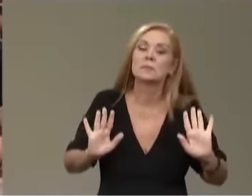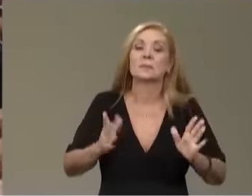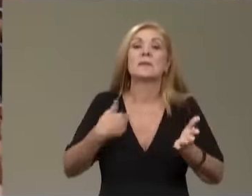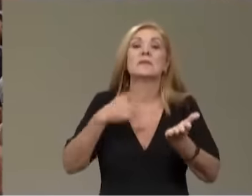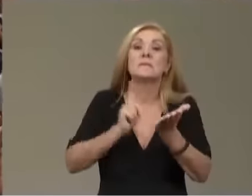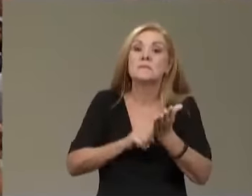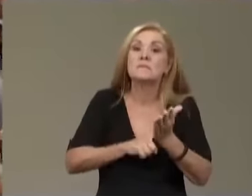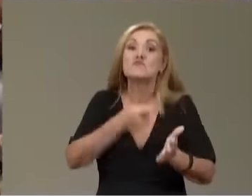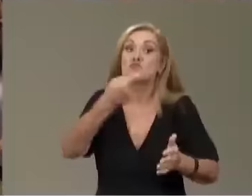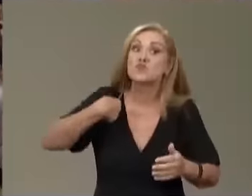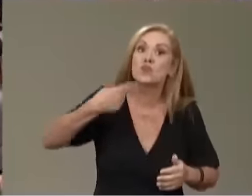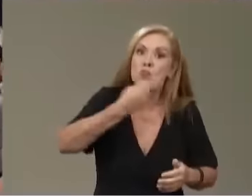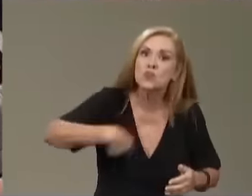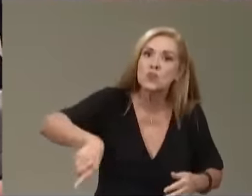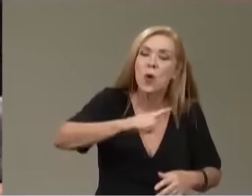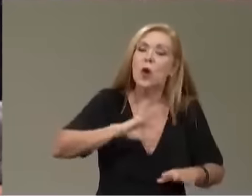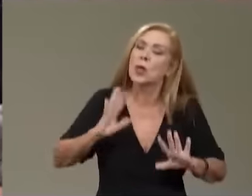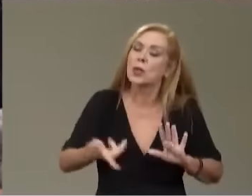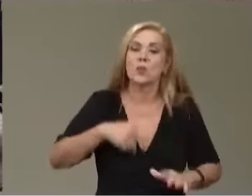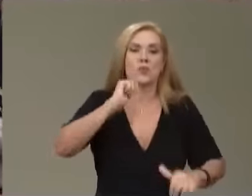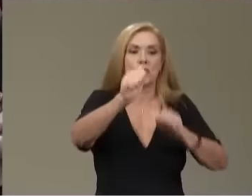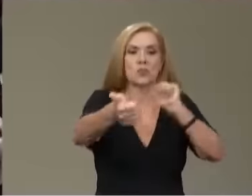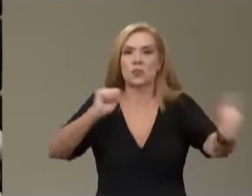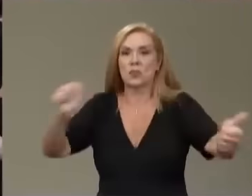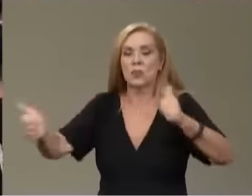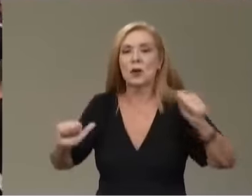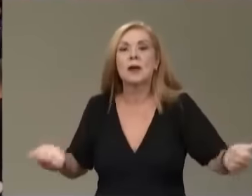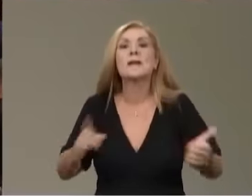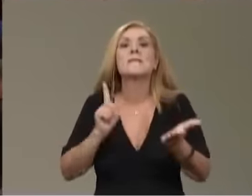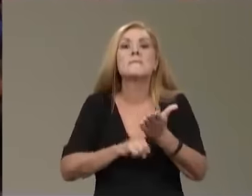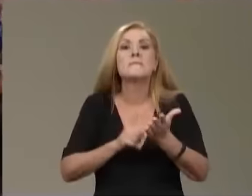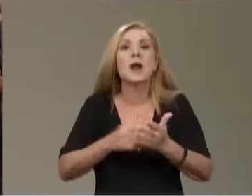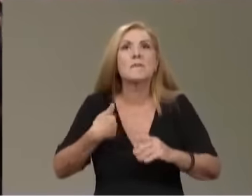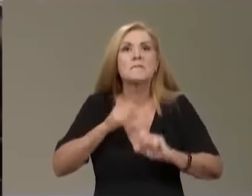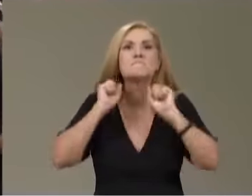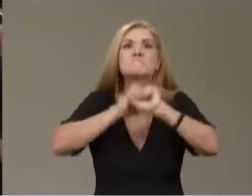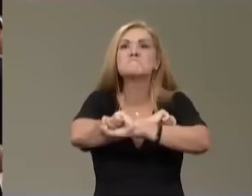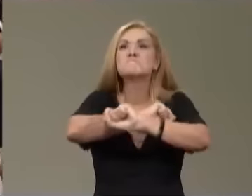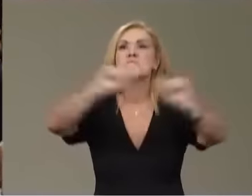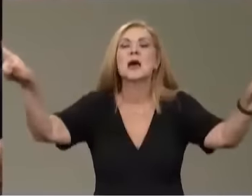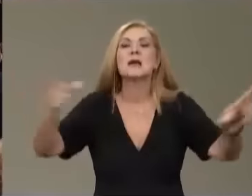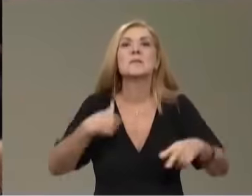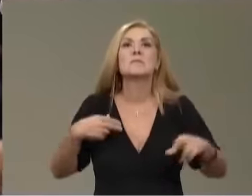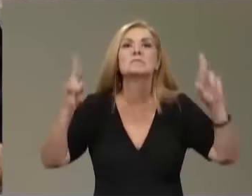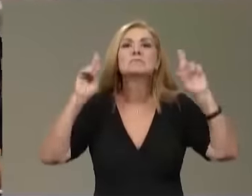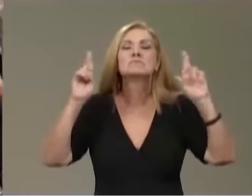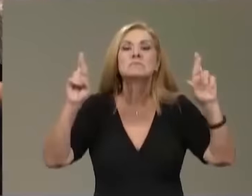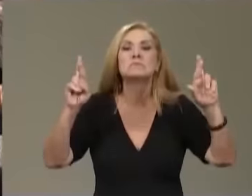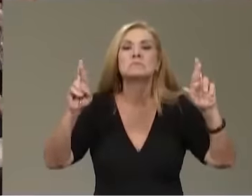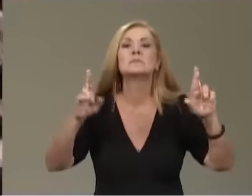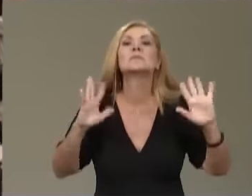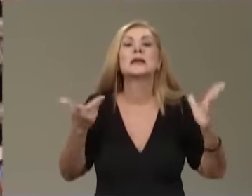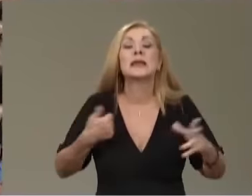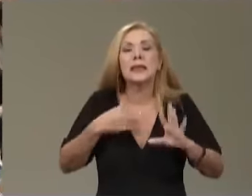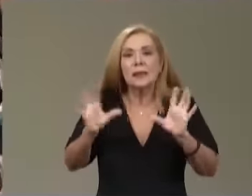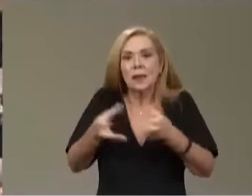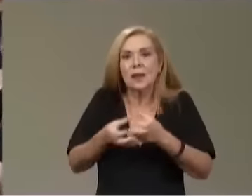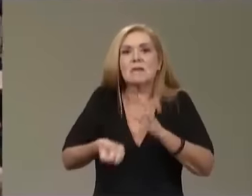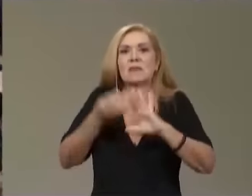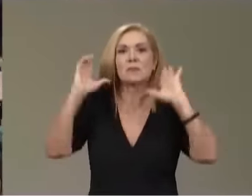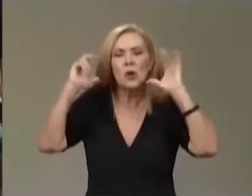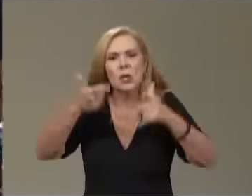όλοι μας, και ο καθένας ξεχωριστά, να εκπέμπουμε το ίδιο μήνυμα αισιοδοξίας που ζητά από εμάς η παράταξη, η χώρα και η